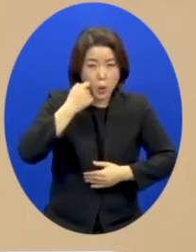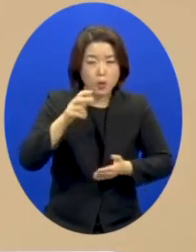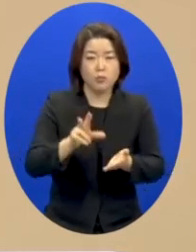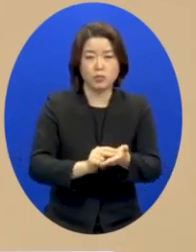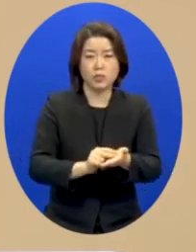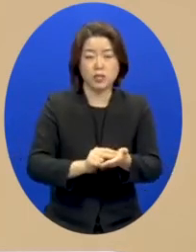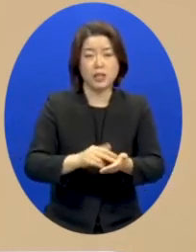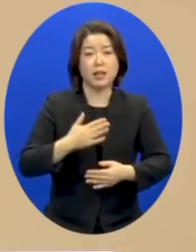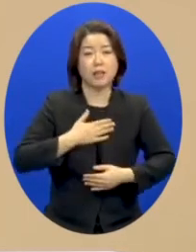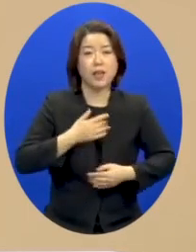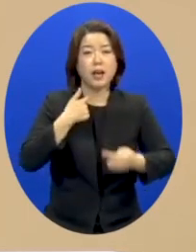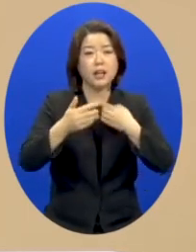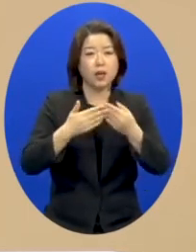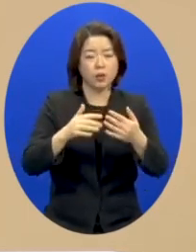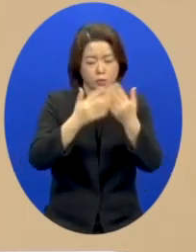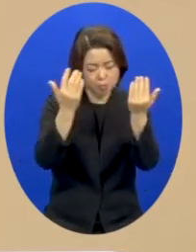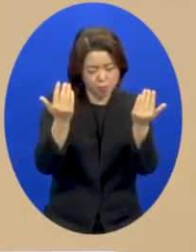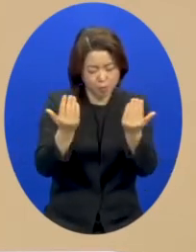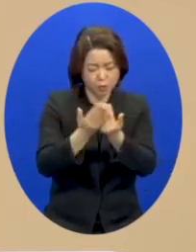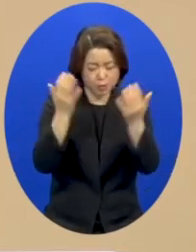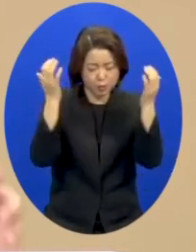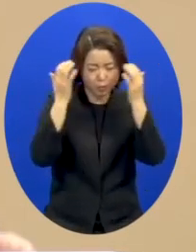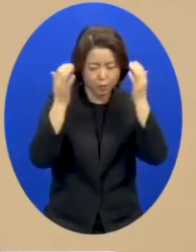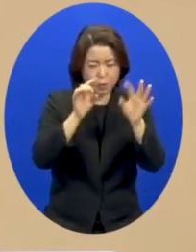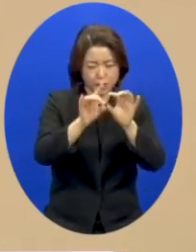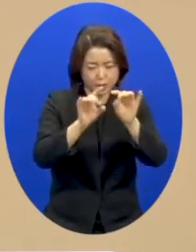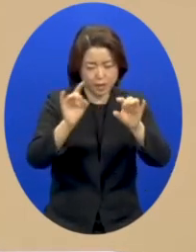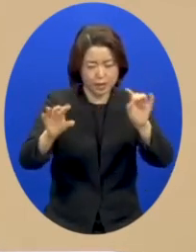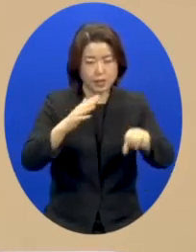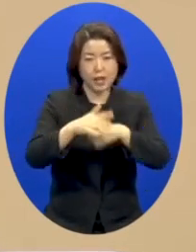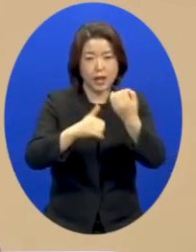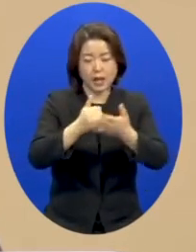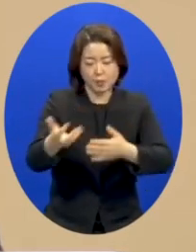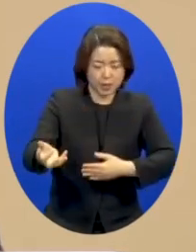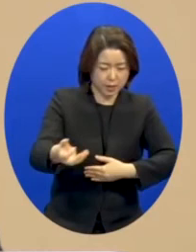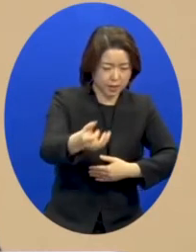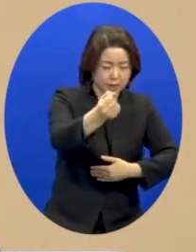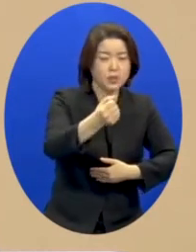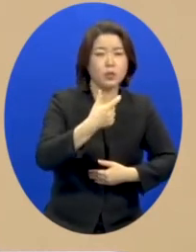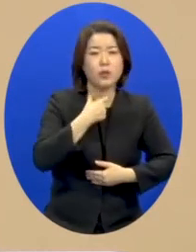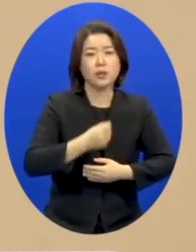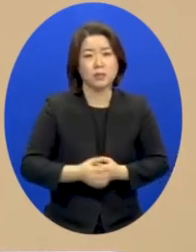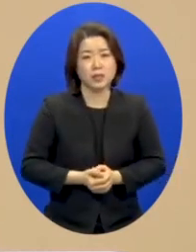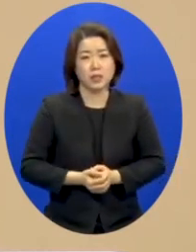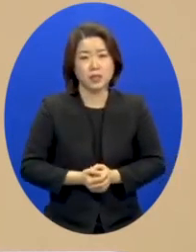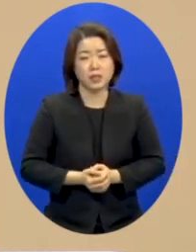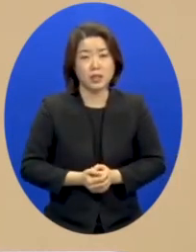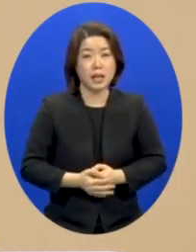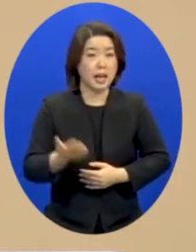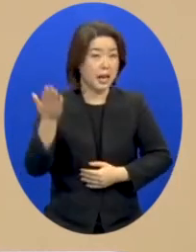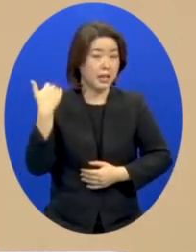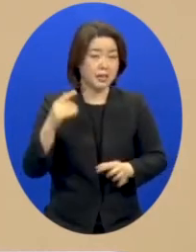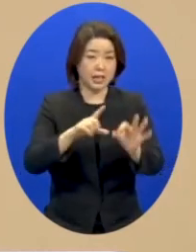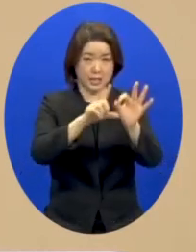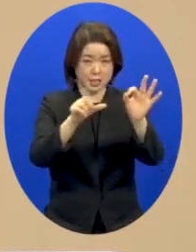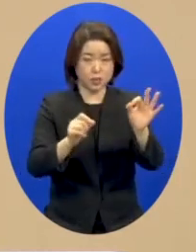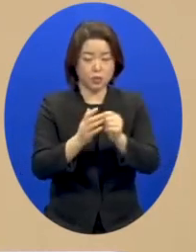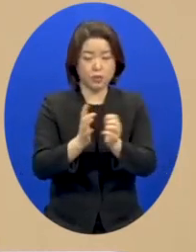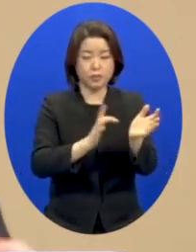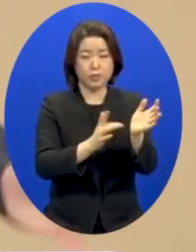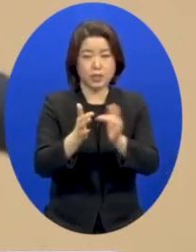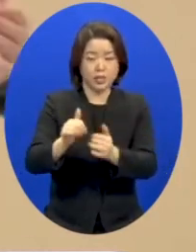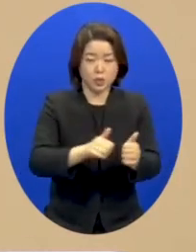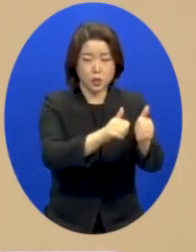우리가 지금 겪고 있는 고통의 문제들 하나하나 하나님 앞에 가지고 나가려고 합니다. 지난 10월에 예수 동행